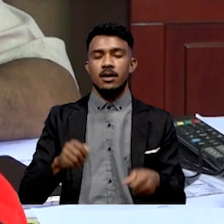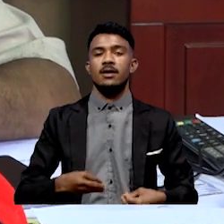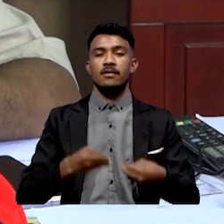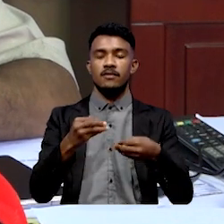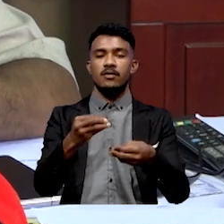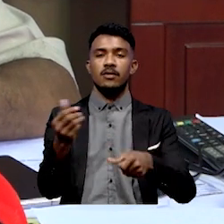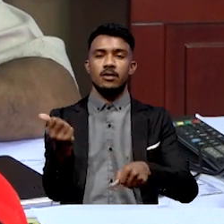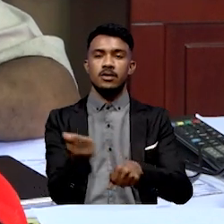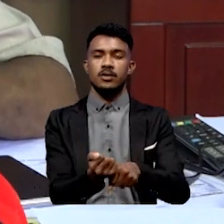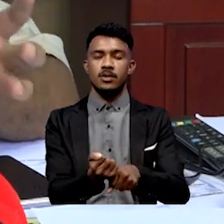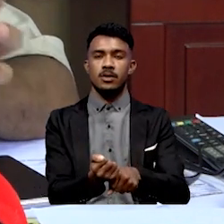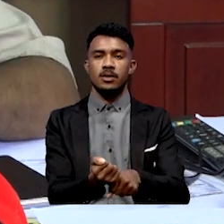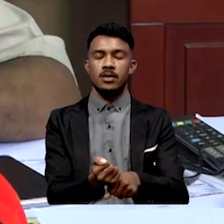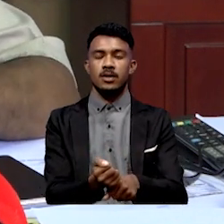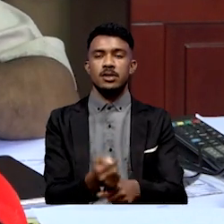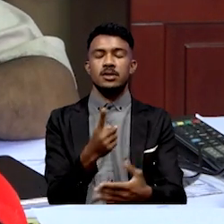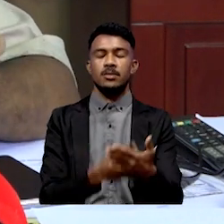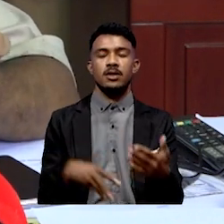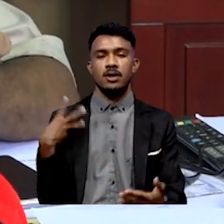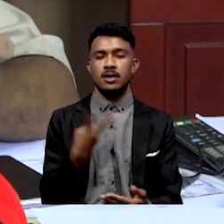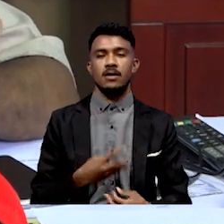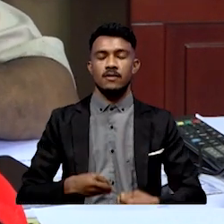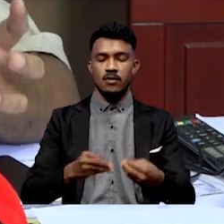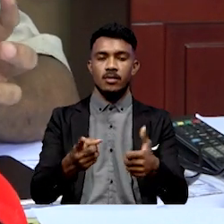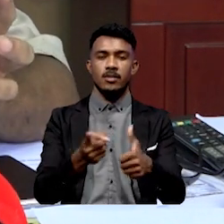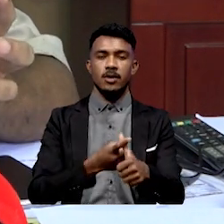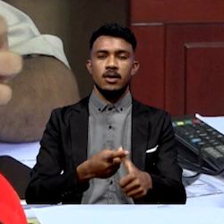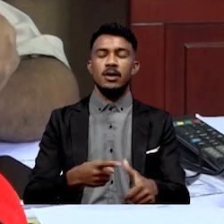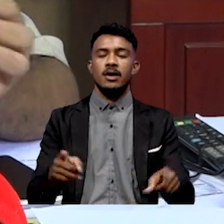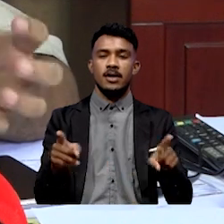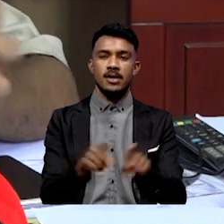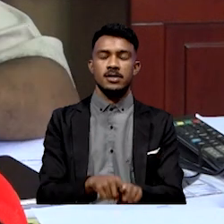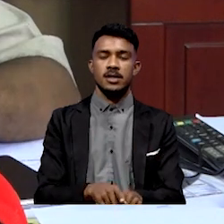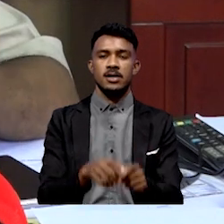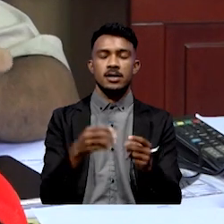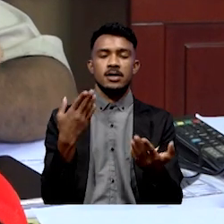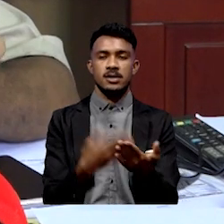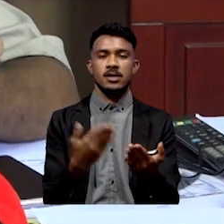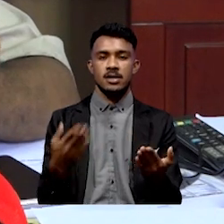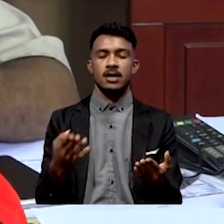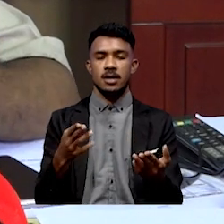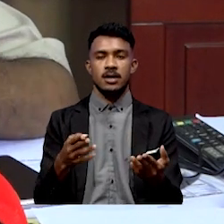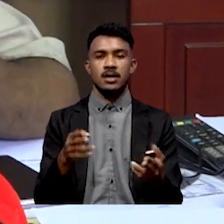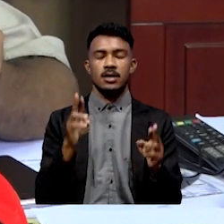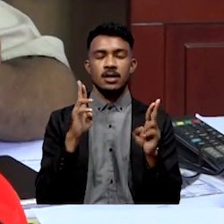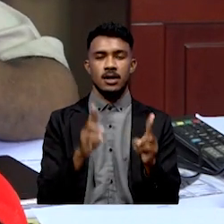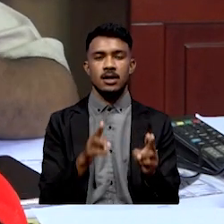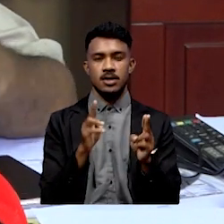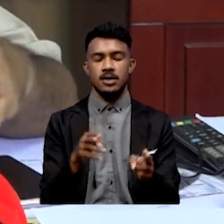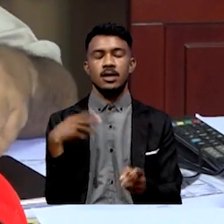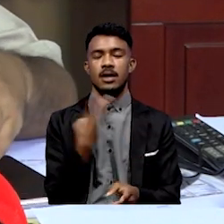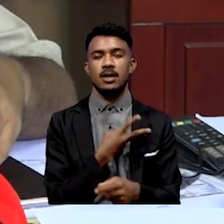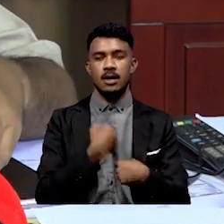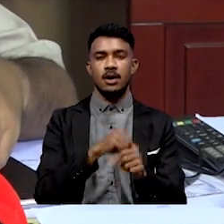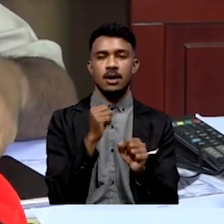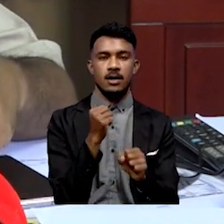Saya dah mengkita bela for premier ni makan sebaik-baik sasaran emergency ni, ahan allah sahang, masih depois ini itu hal falas sistem